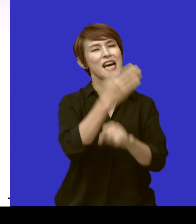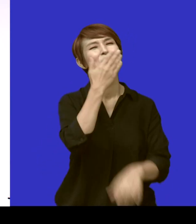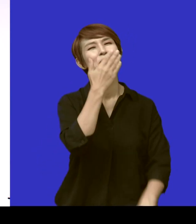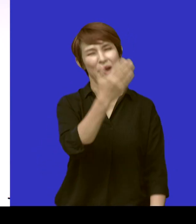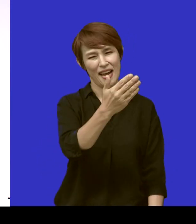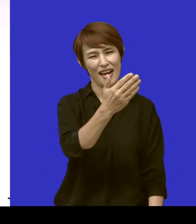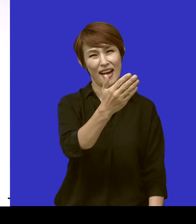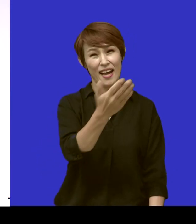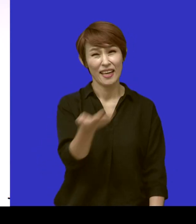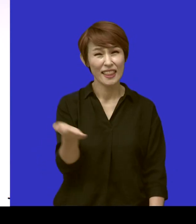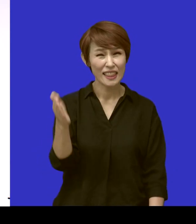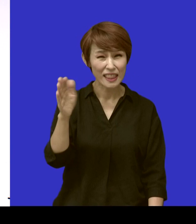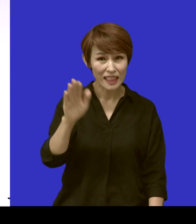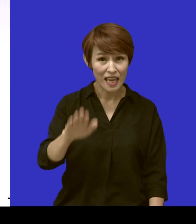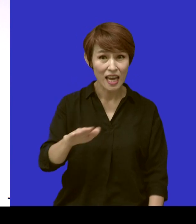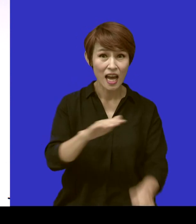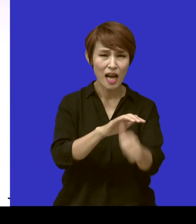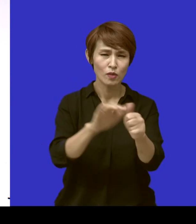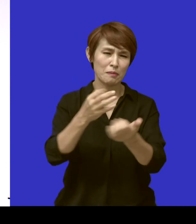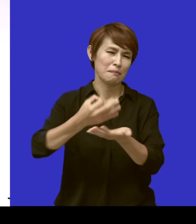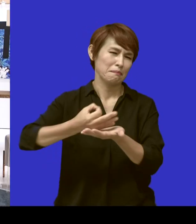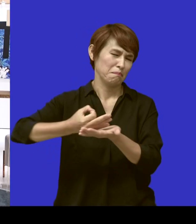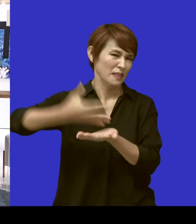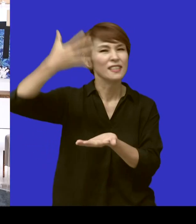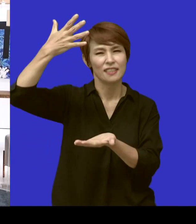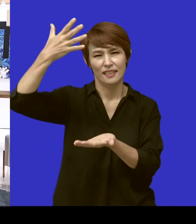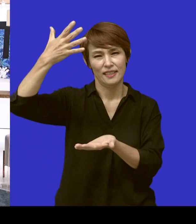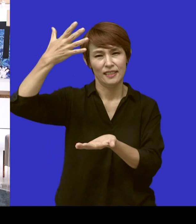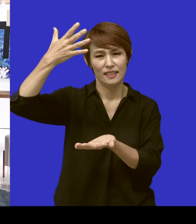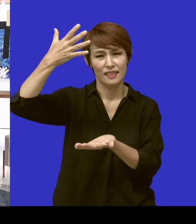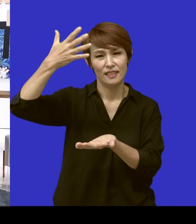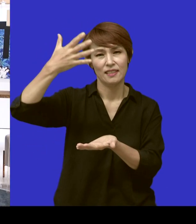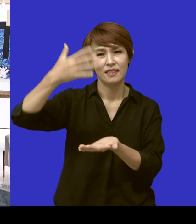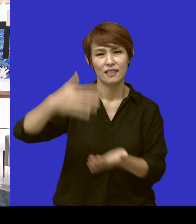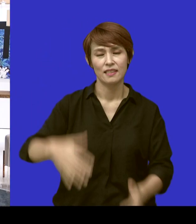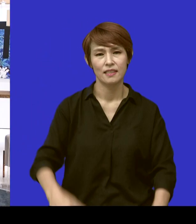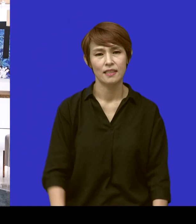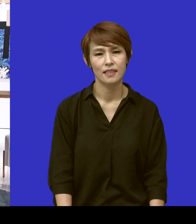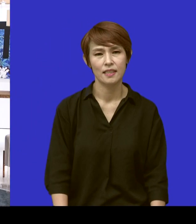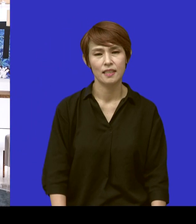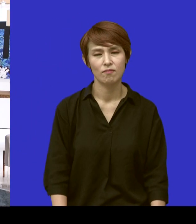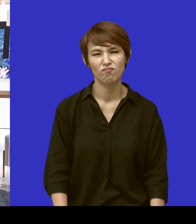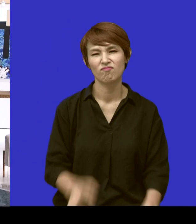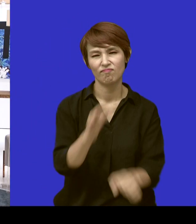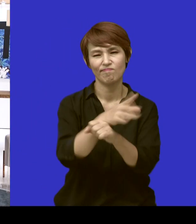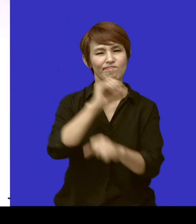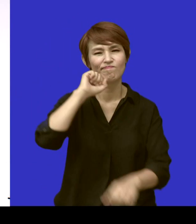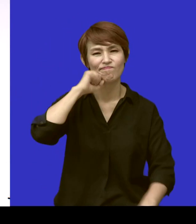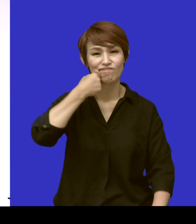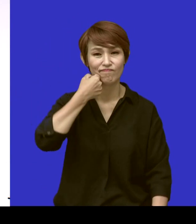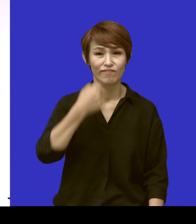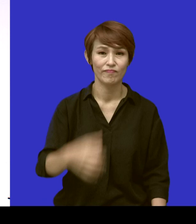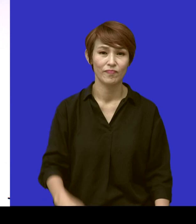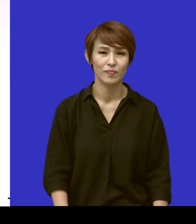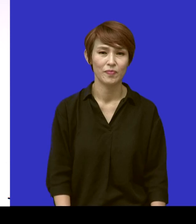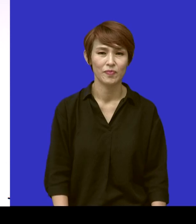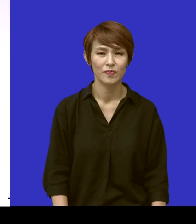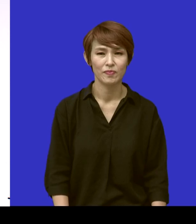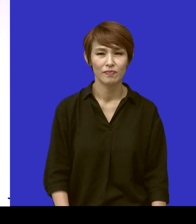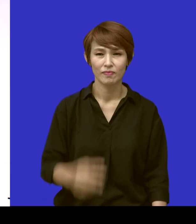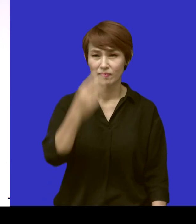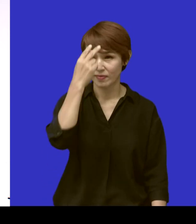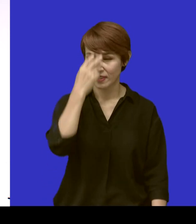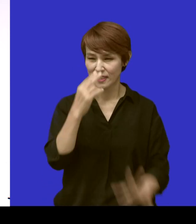수는 있지만 워낙 아, 고가다 고가이기 보니까 때문에. 네, 사기가 어렵죠. 네. 아,